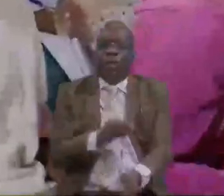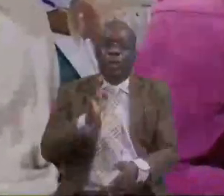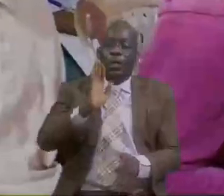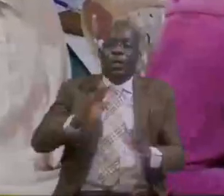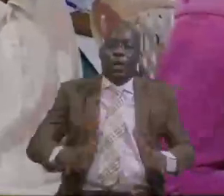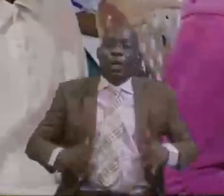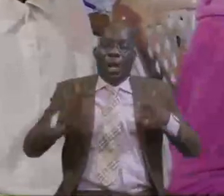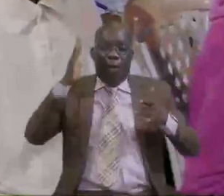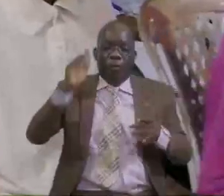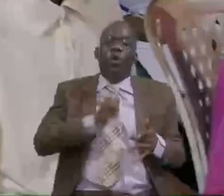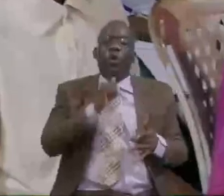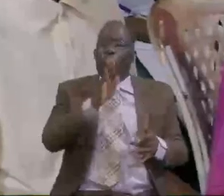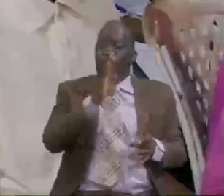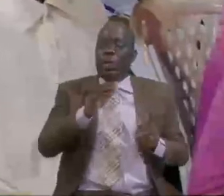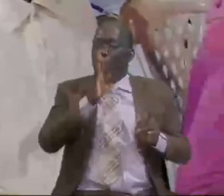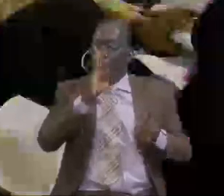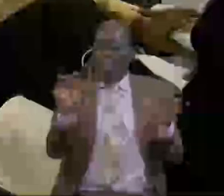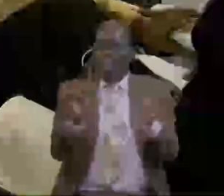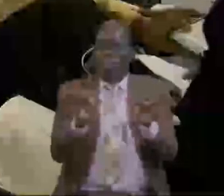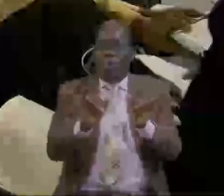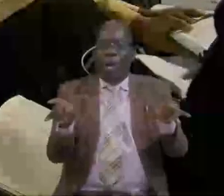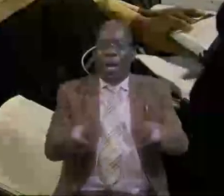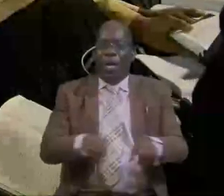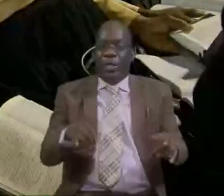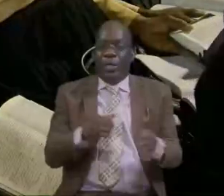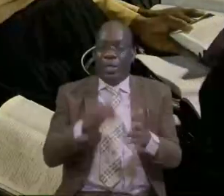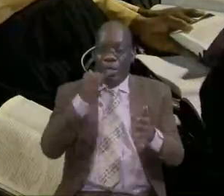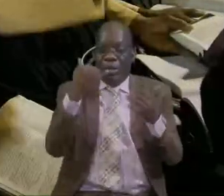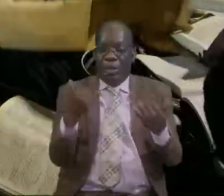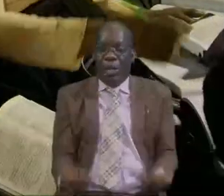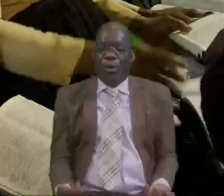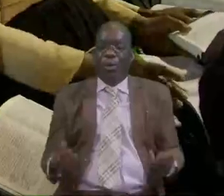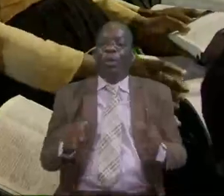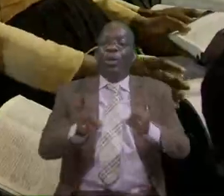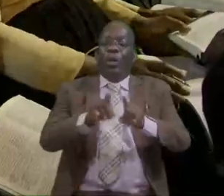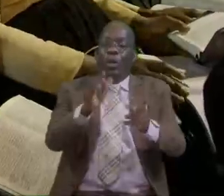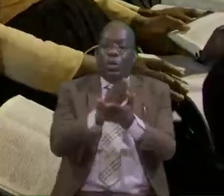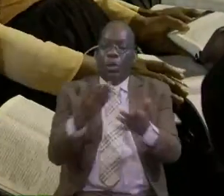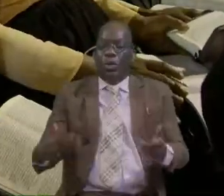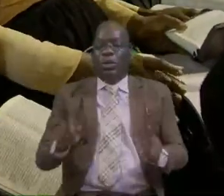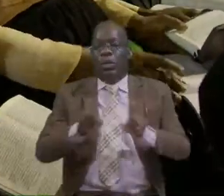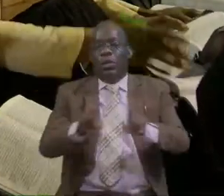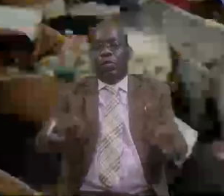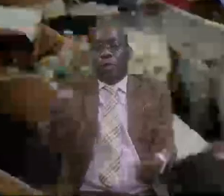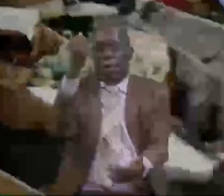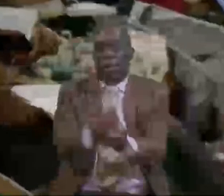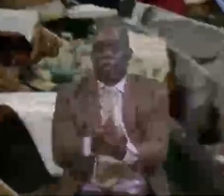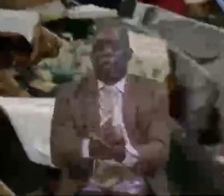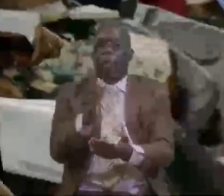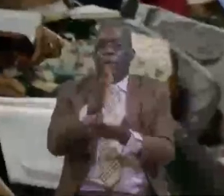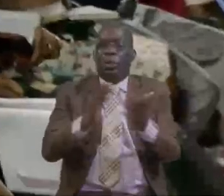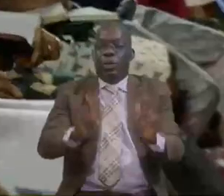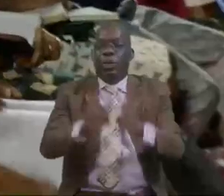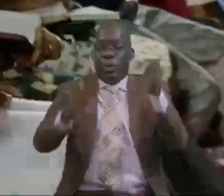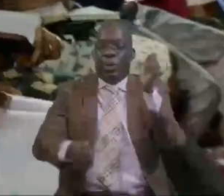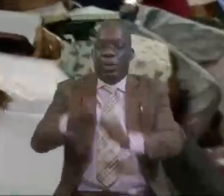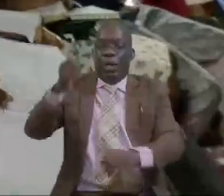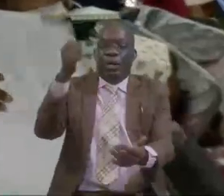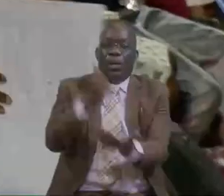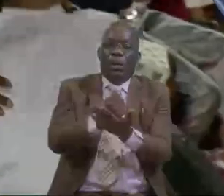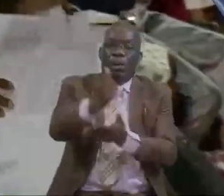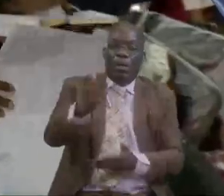Et ta vie ne sera plus ce qu'elle est maintenant. Quelque chose de différent, quelque chose de plus grand, quelque